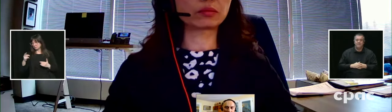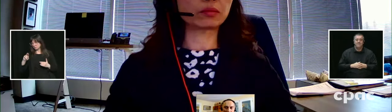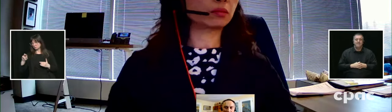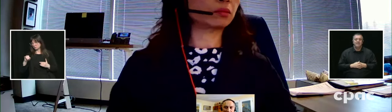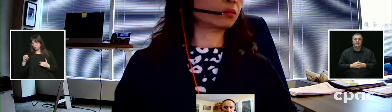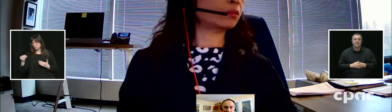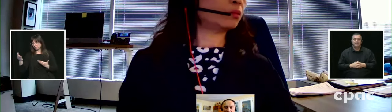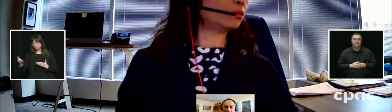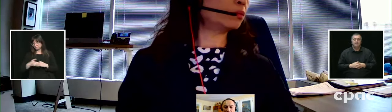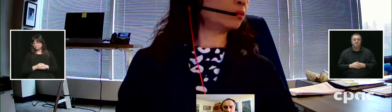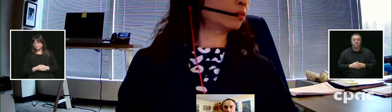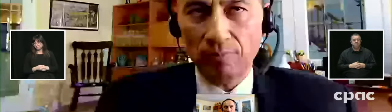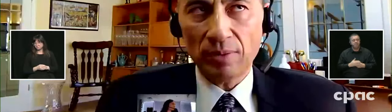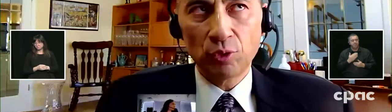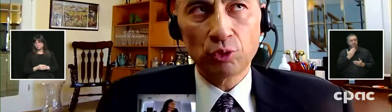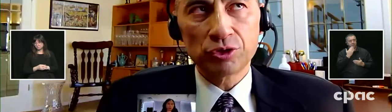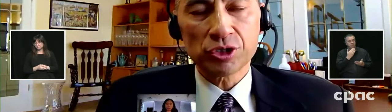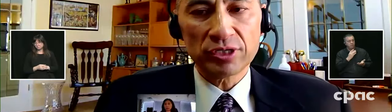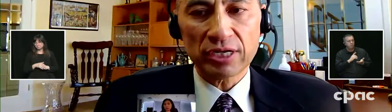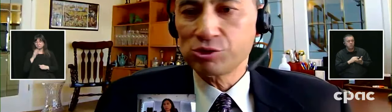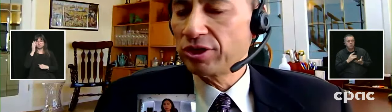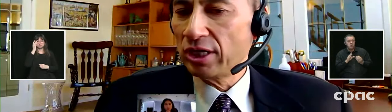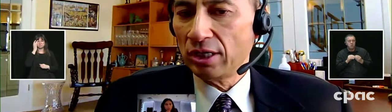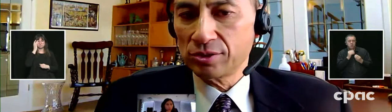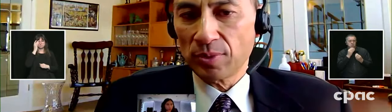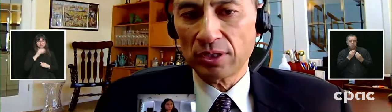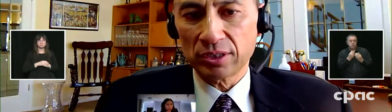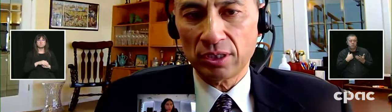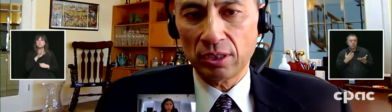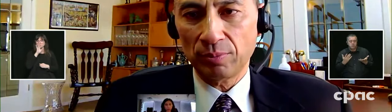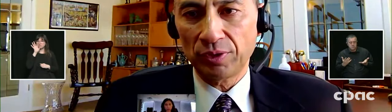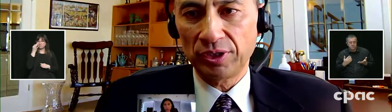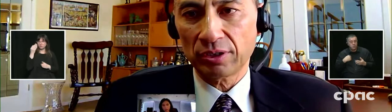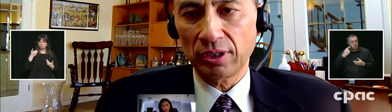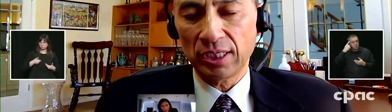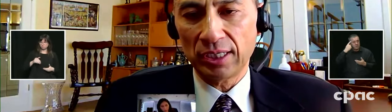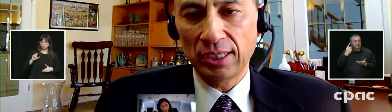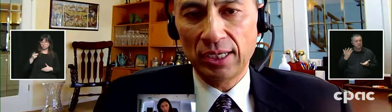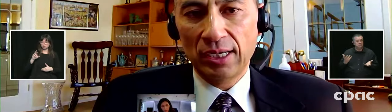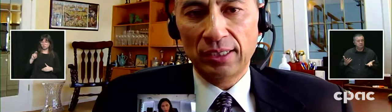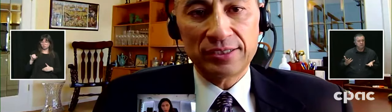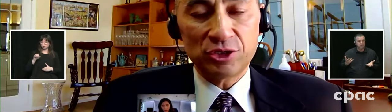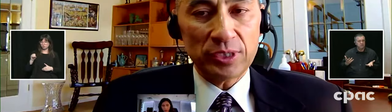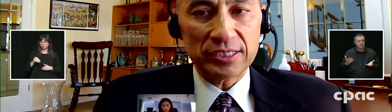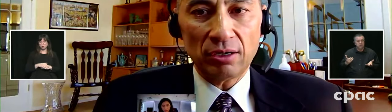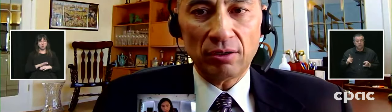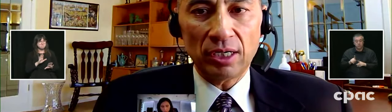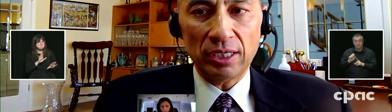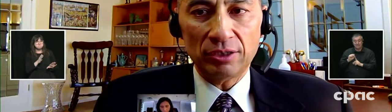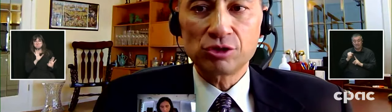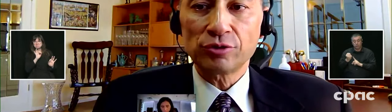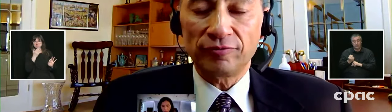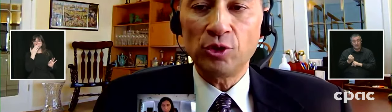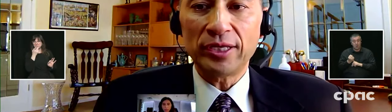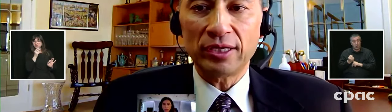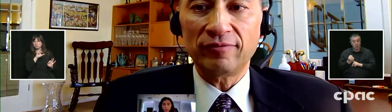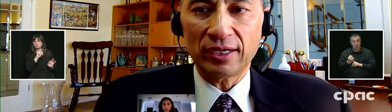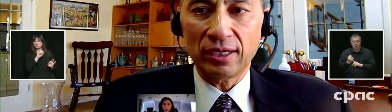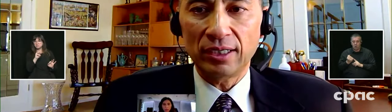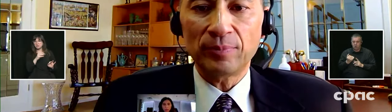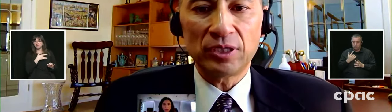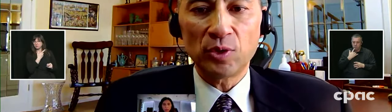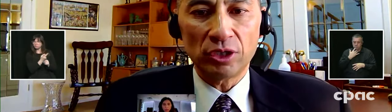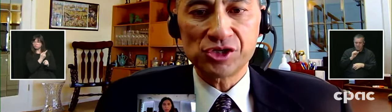Bon, merci Dr. Tam. Pas beaucoup de choses à ajouter. Je pense qu'on peut dire que la situation est toujours fluide